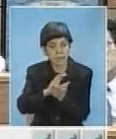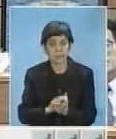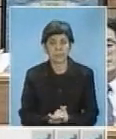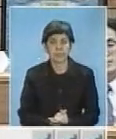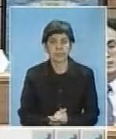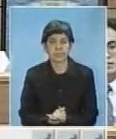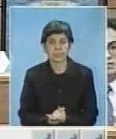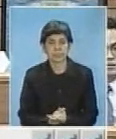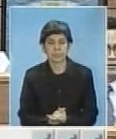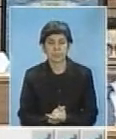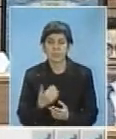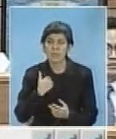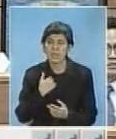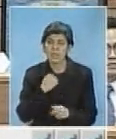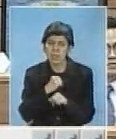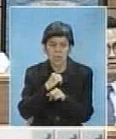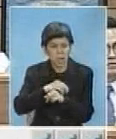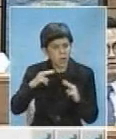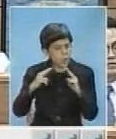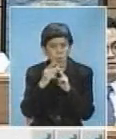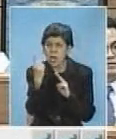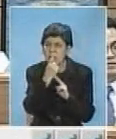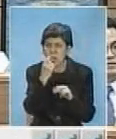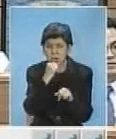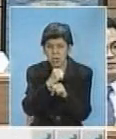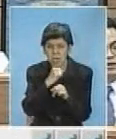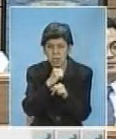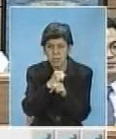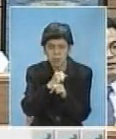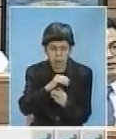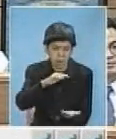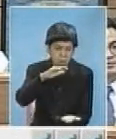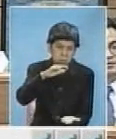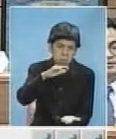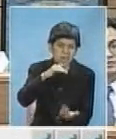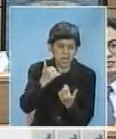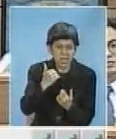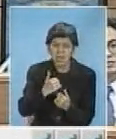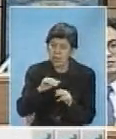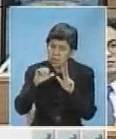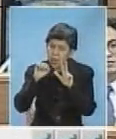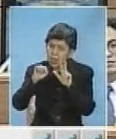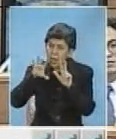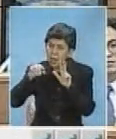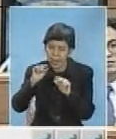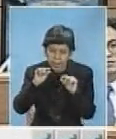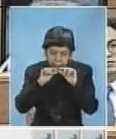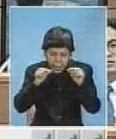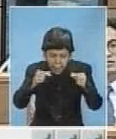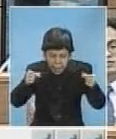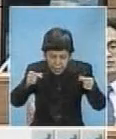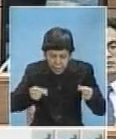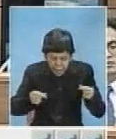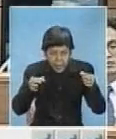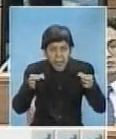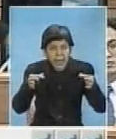เนี่ยเพียงแค่กรมเดียวของกระทรวงเดียวก็ตั้งสูงขึ้นมาเท่านี้แล้วครับแต่อันนี้ 350,000 ล้านเพียงไม่กี่